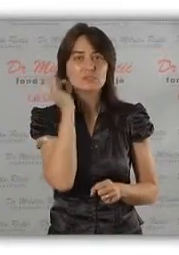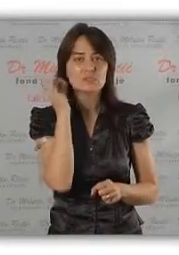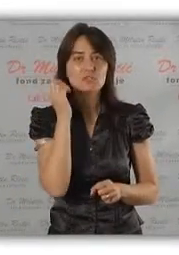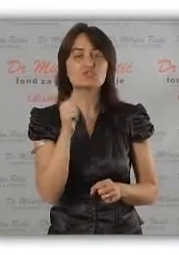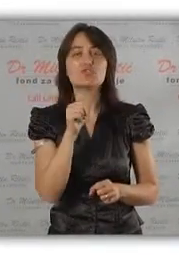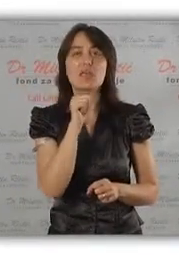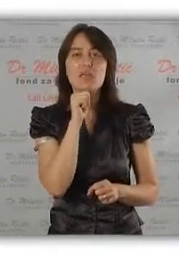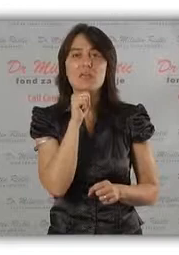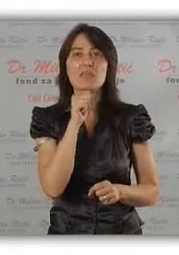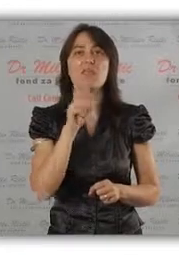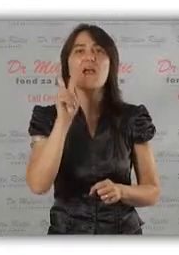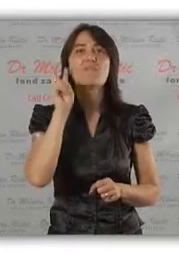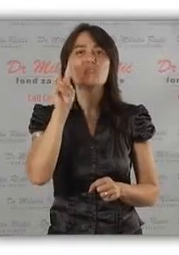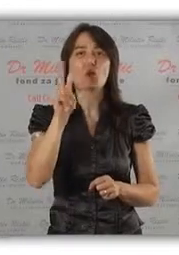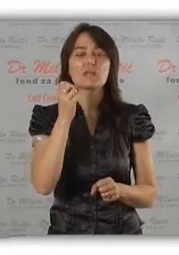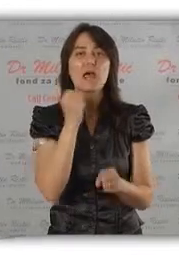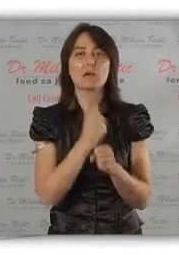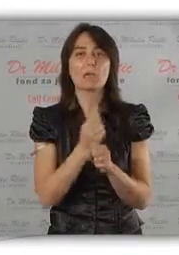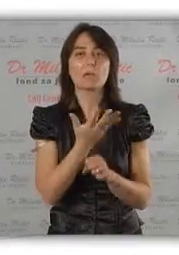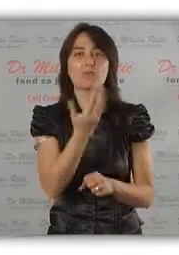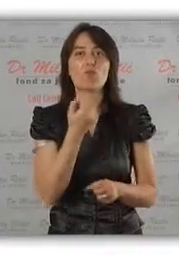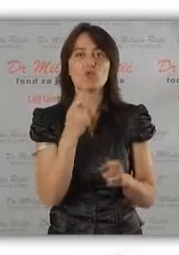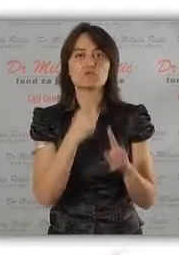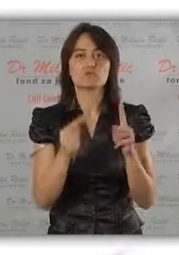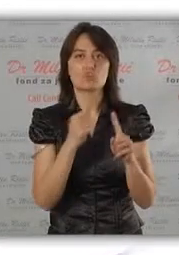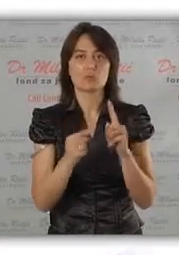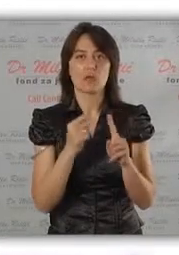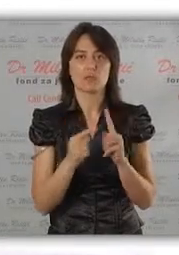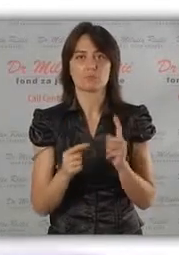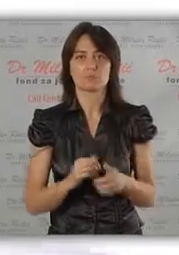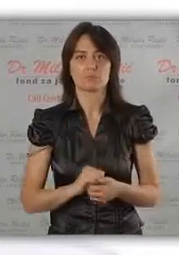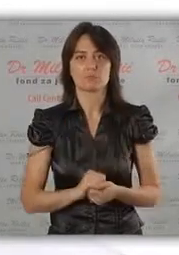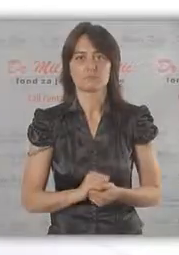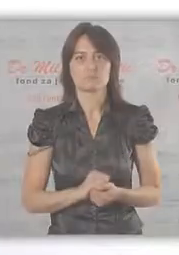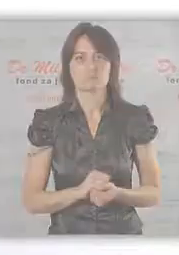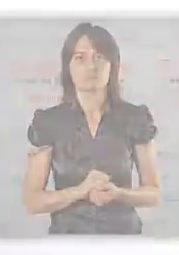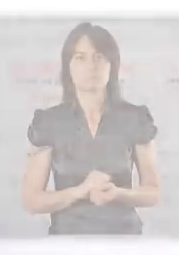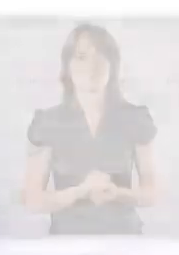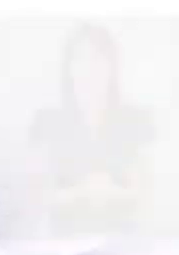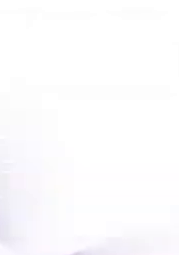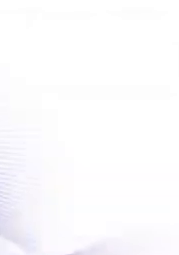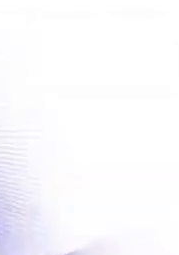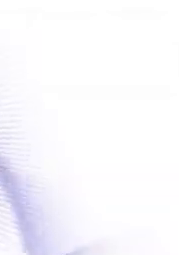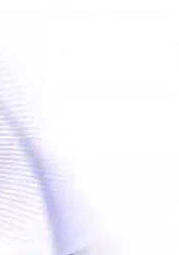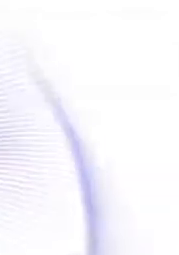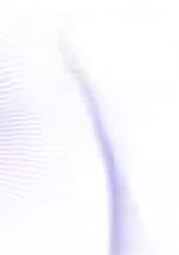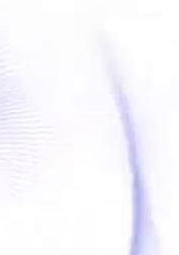kvas, alkoholno sirće i votka napravljena od žita.